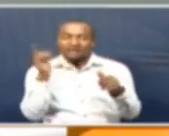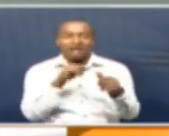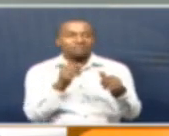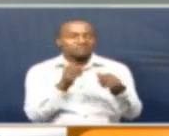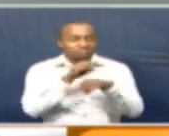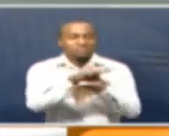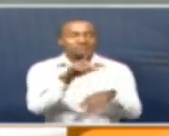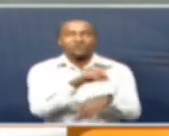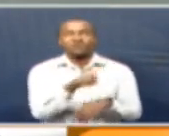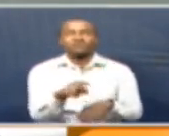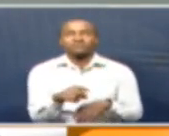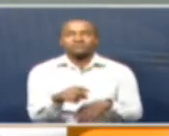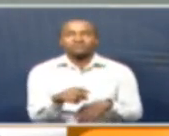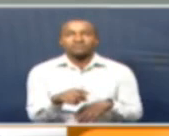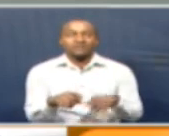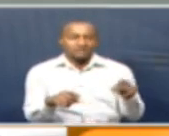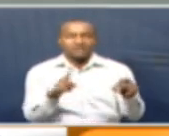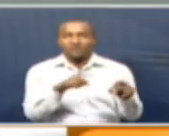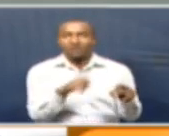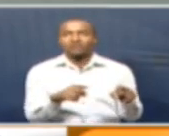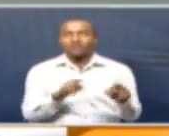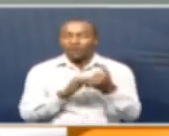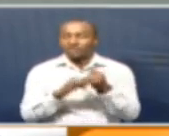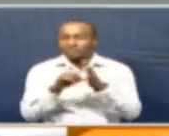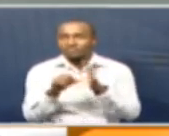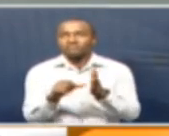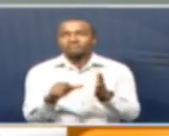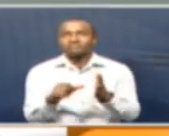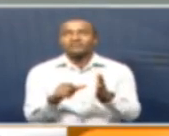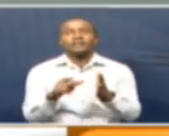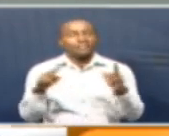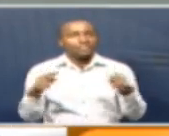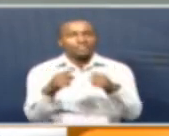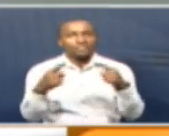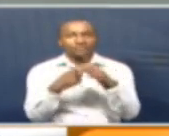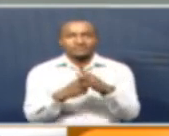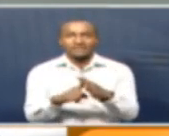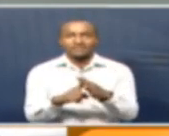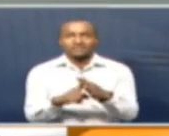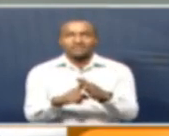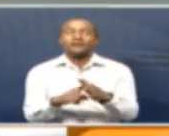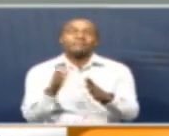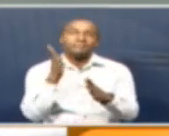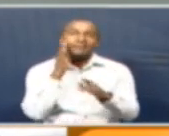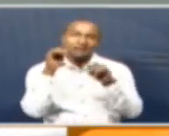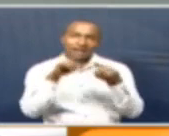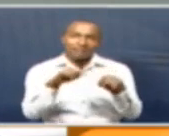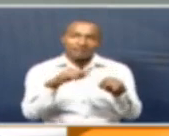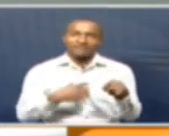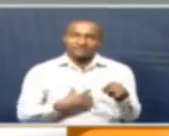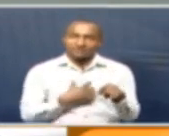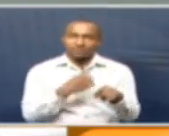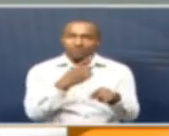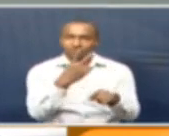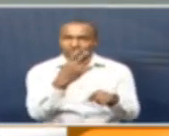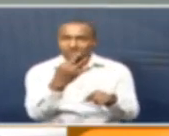kawaida. Sasa utapata kuna vitu atakwambia mke wako anifurahishi siku zote, kuna 1 2 3 4. Sasa ataleta ugomvi ndani ile nyumba. kwa ufupi yule mama, njoo mama wewe tembea siku moja,